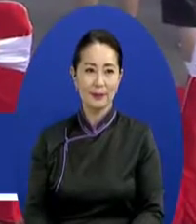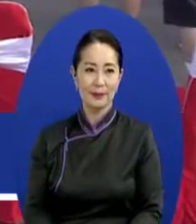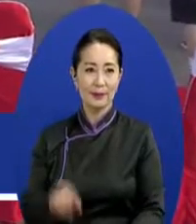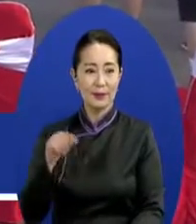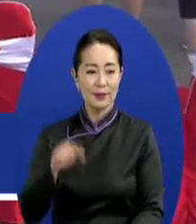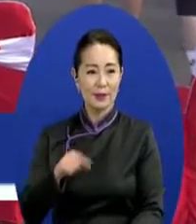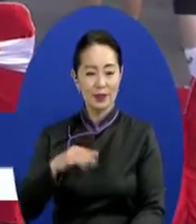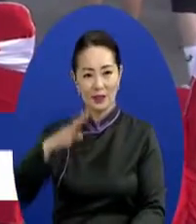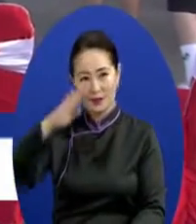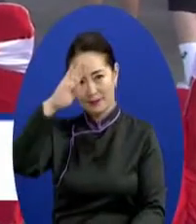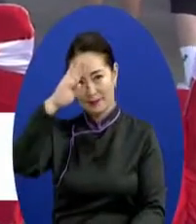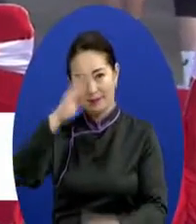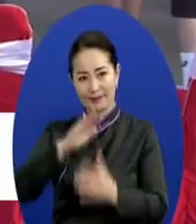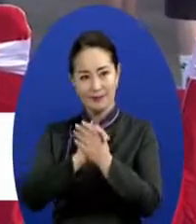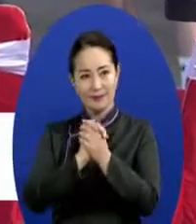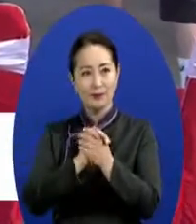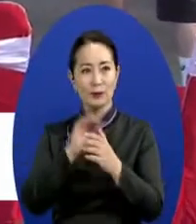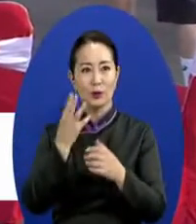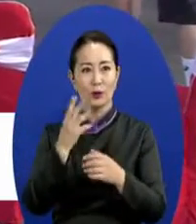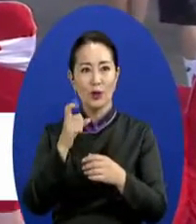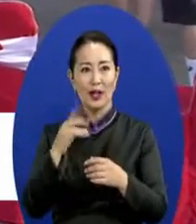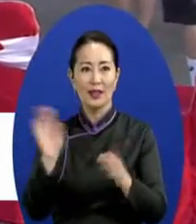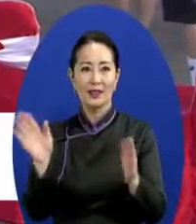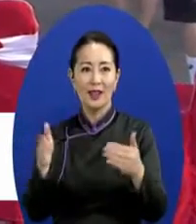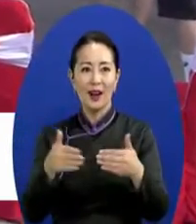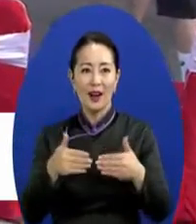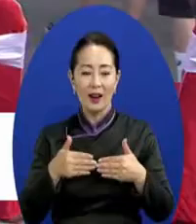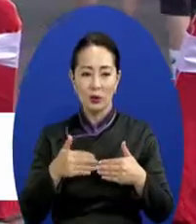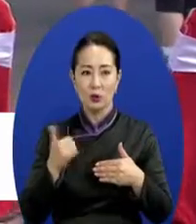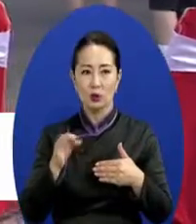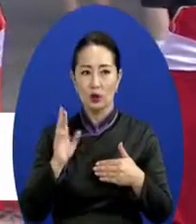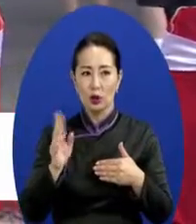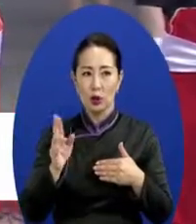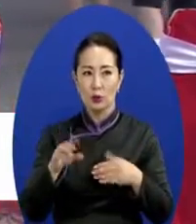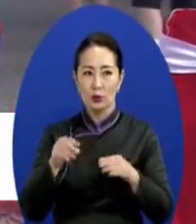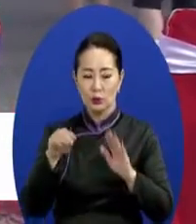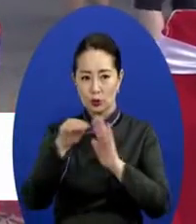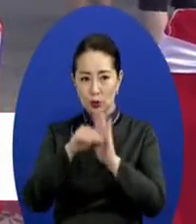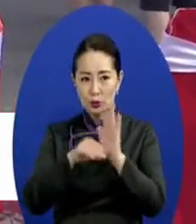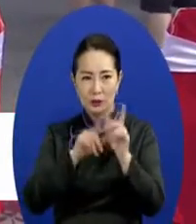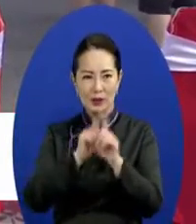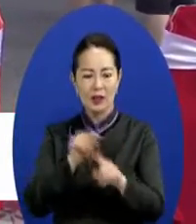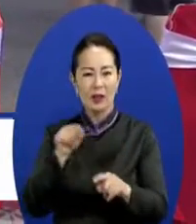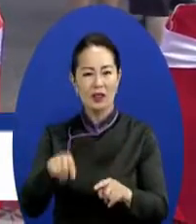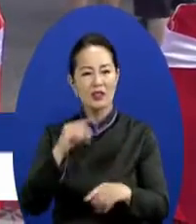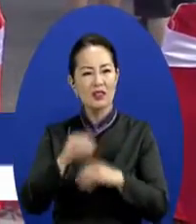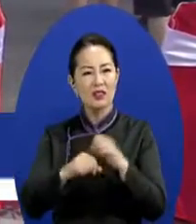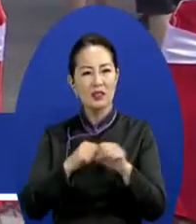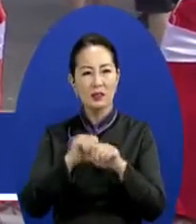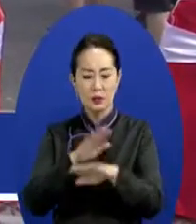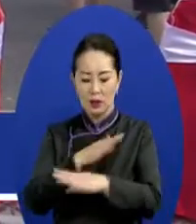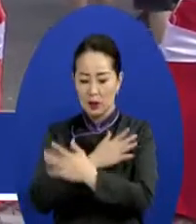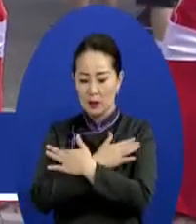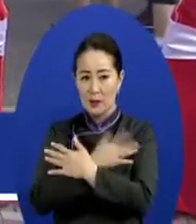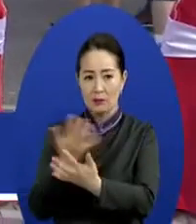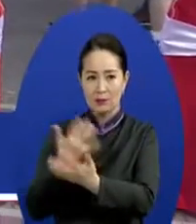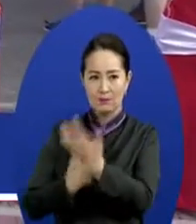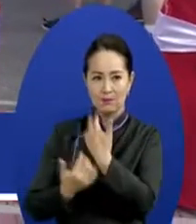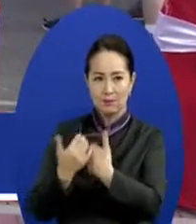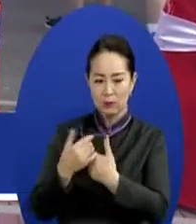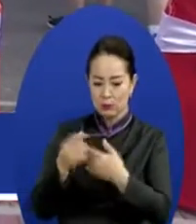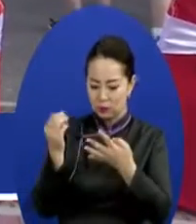Өнөөдөр бол найрамдал цуслангийн 4-р ээлжийн хаалт болж байна. За улсын онцгой комиссаас гаргасан түр журмын дагуу энэ жил найрамдал цусланд амрах хүүхдүүдийг бол тодорхой